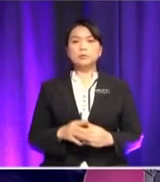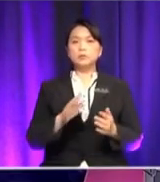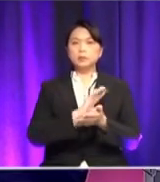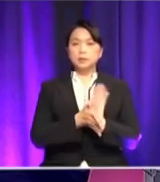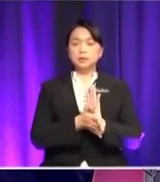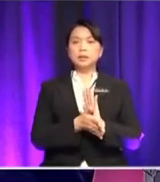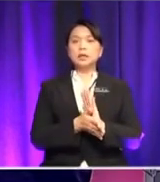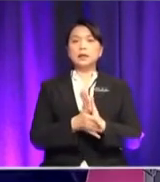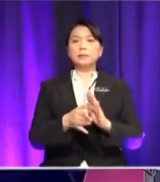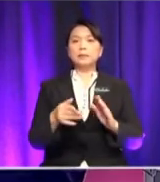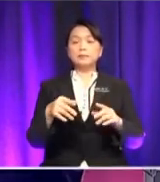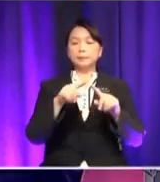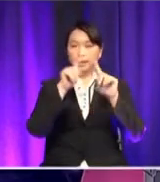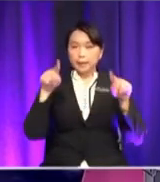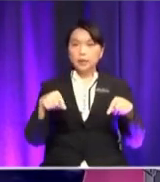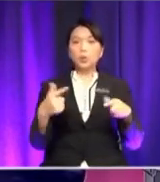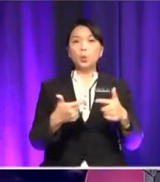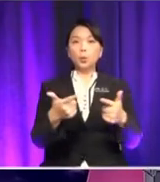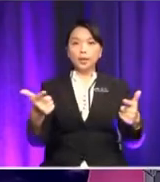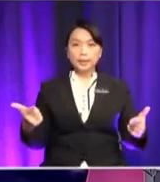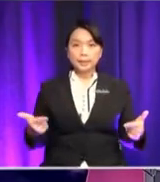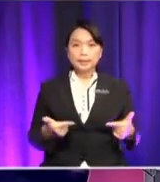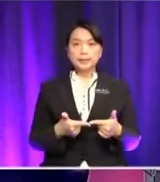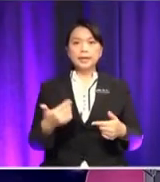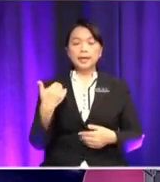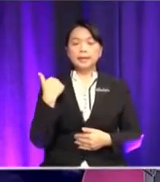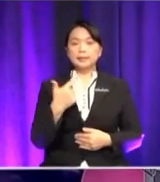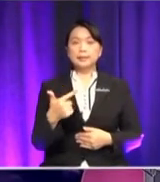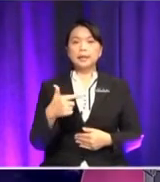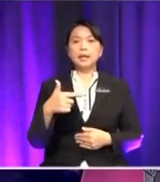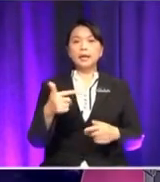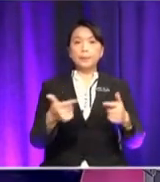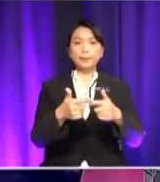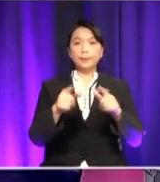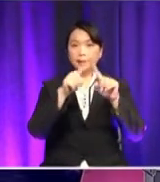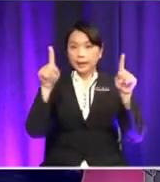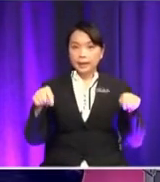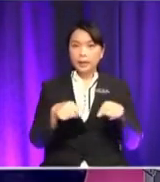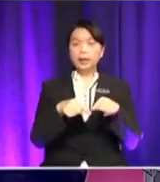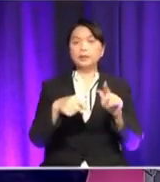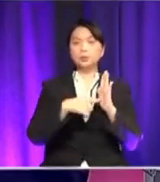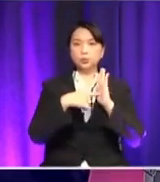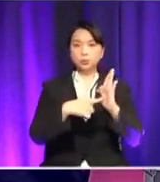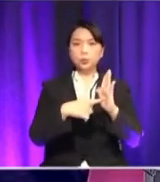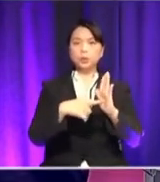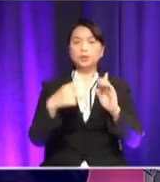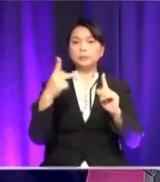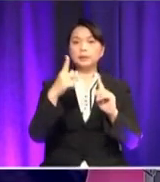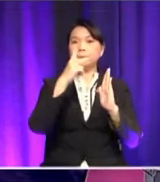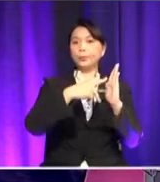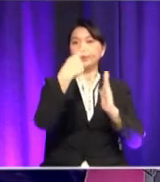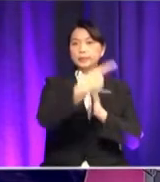lokasi ke peluka sini adalah pelan petunjuk bagi Project hendak dibelinya itu